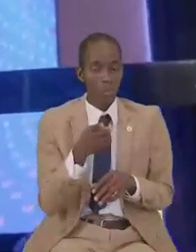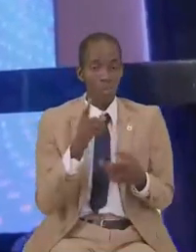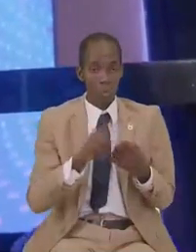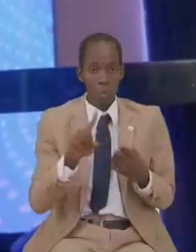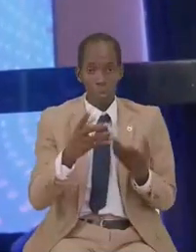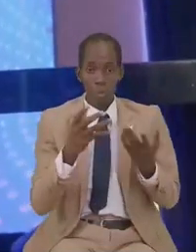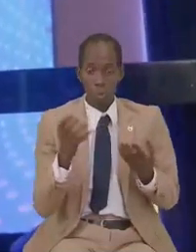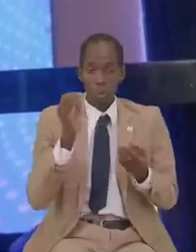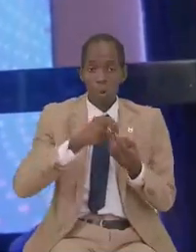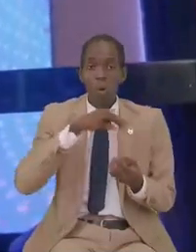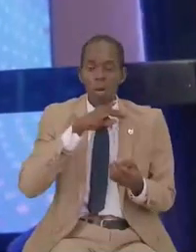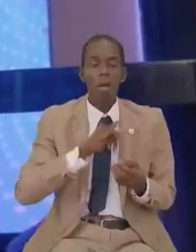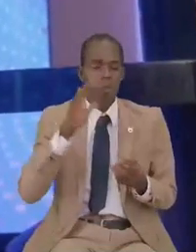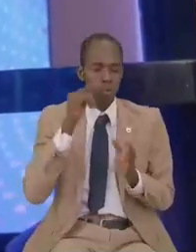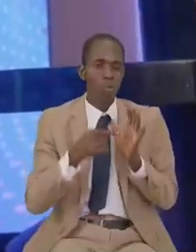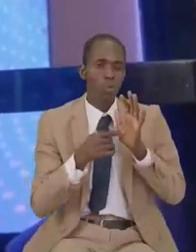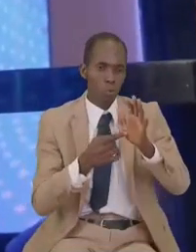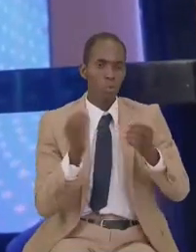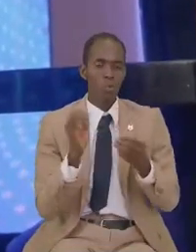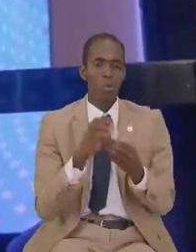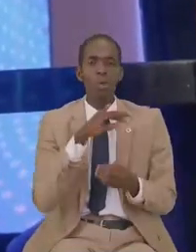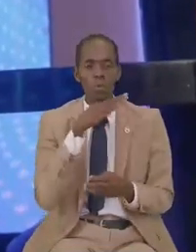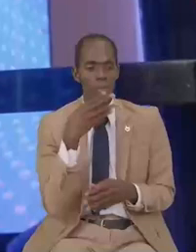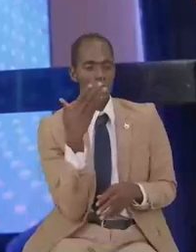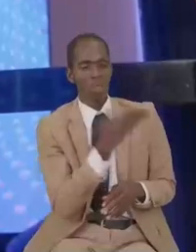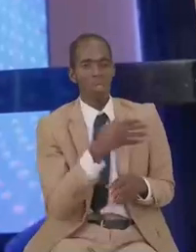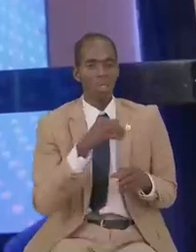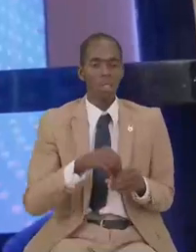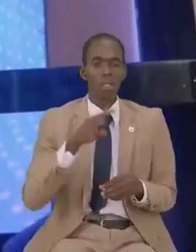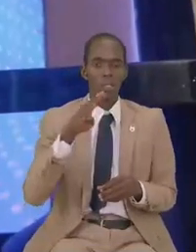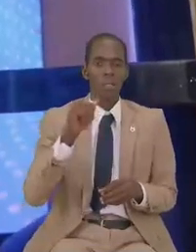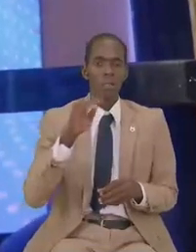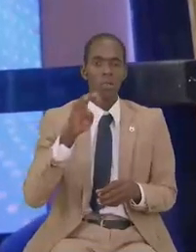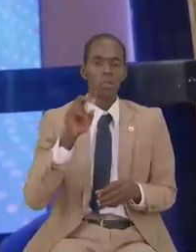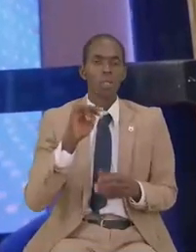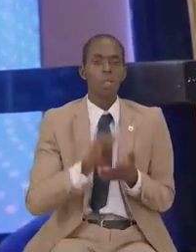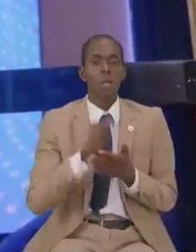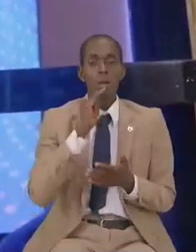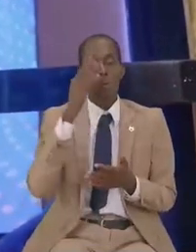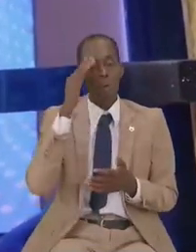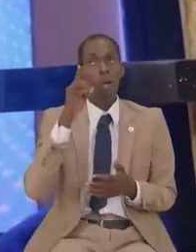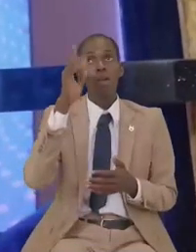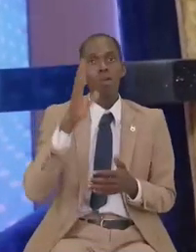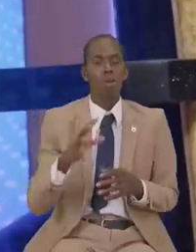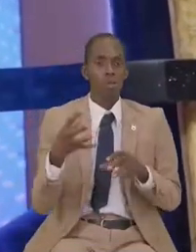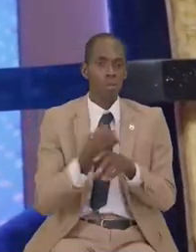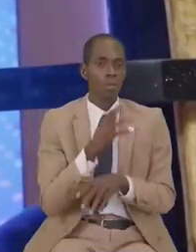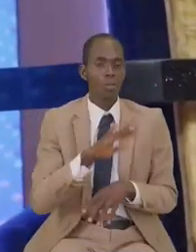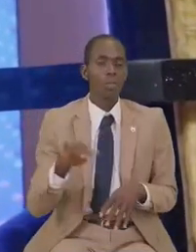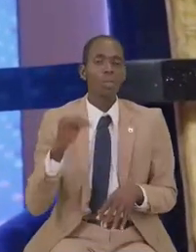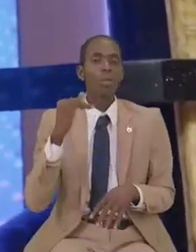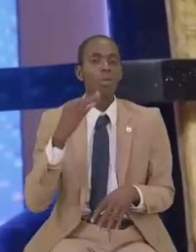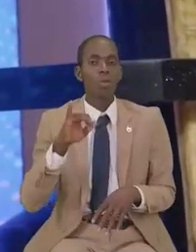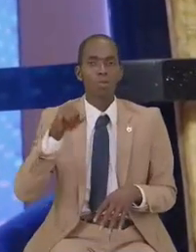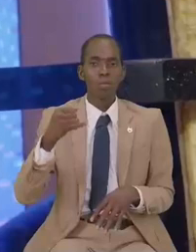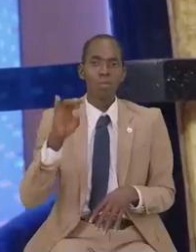vous l'aurez là-bas. Et Dieu les a amenés là-bas, à Babylone. Et ces Babyloniens-là,